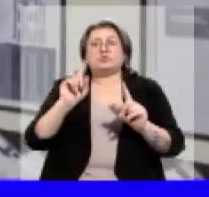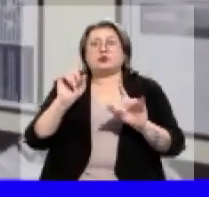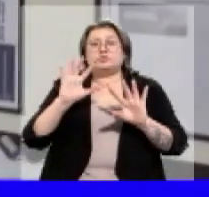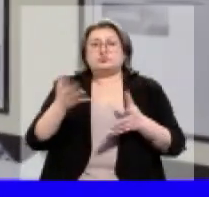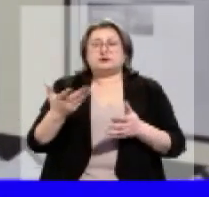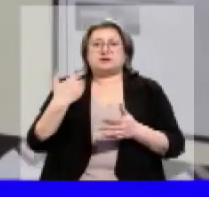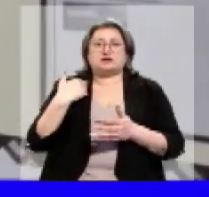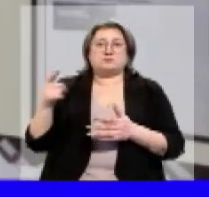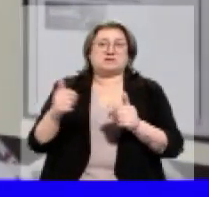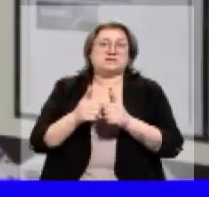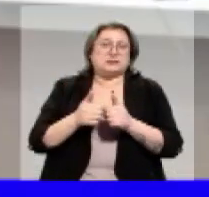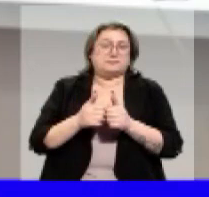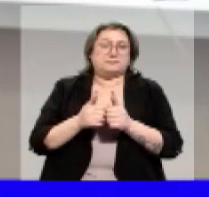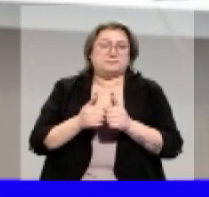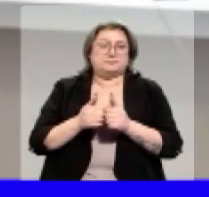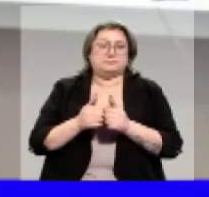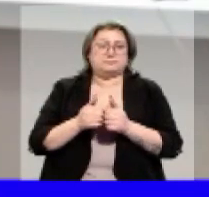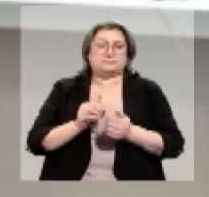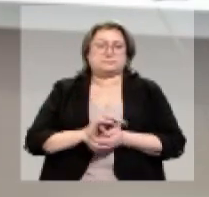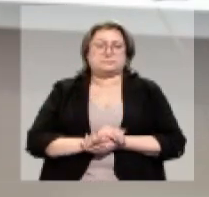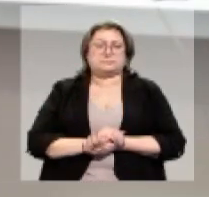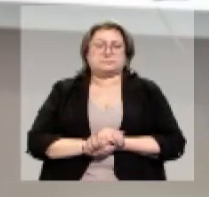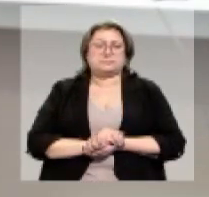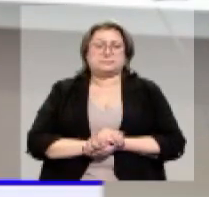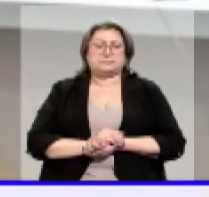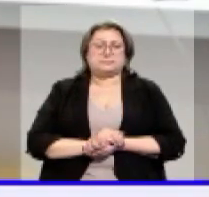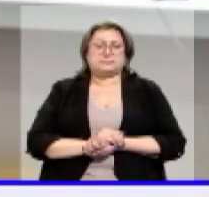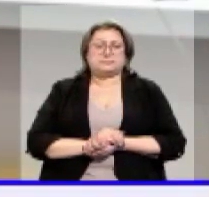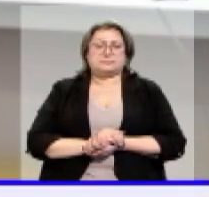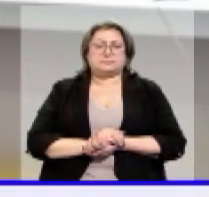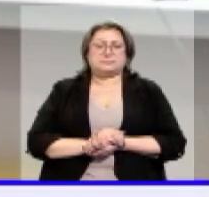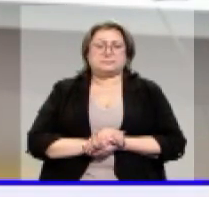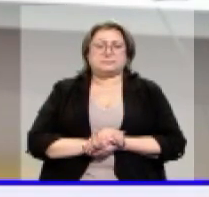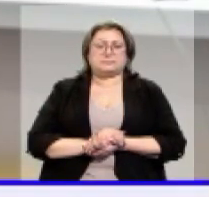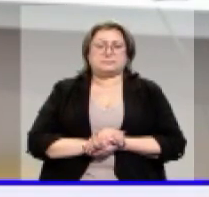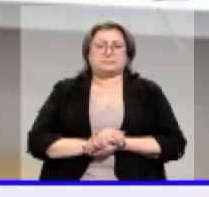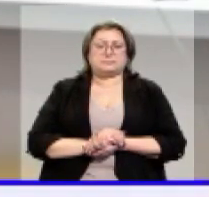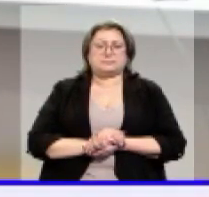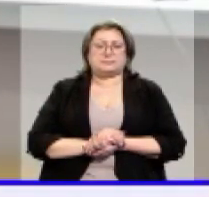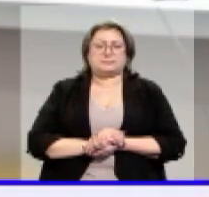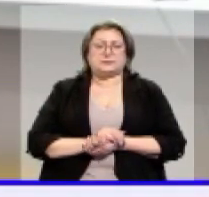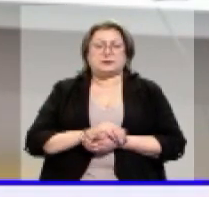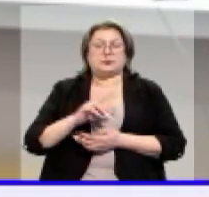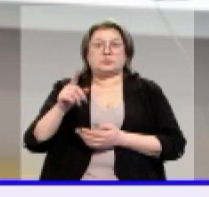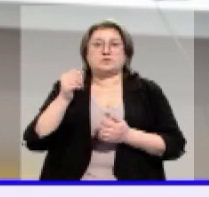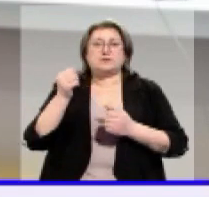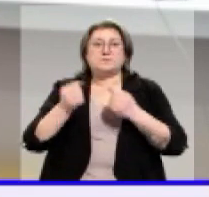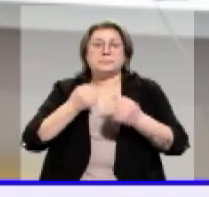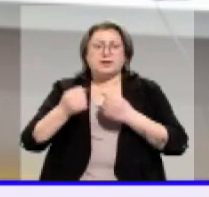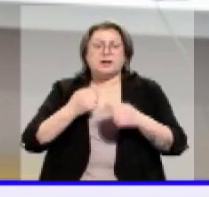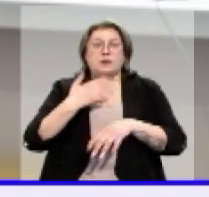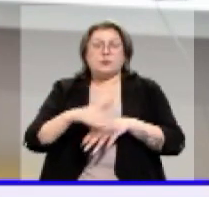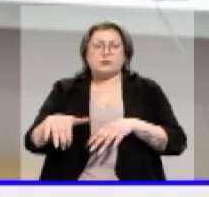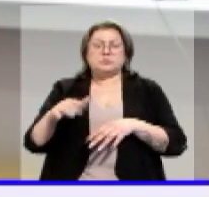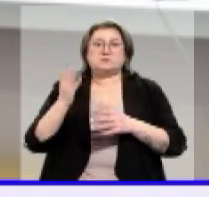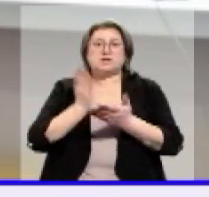с нашим соседом. Вот, и как это называется, вот он с ума сошел, бегал по